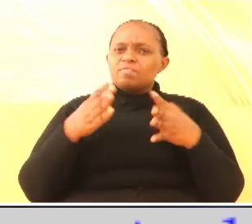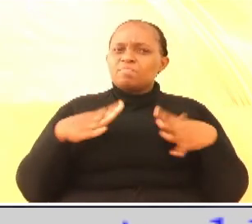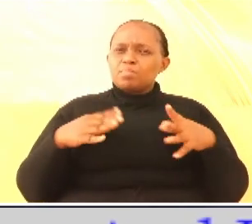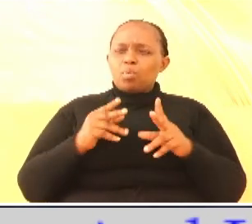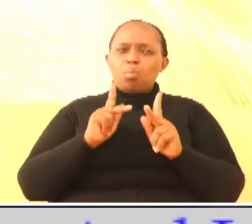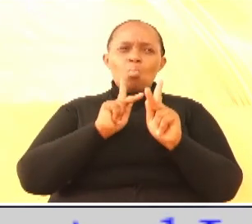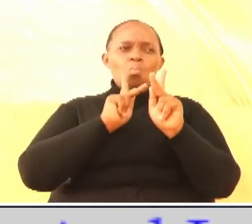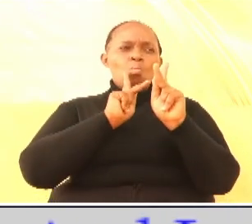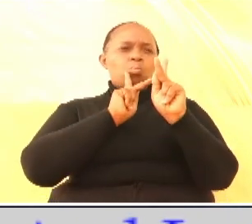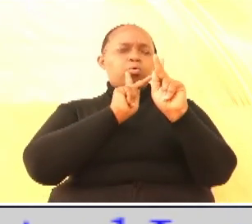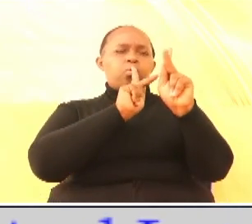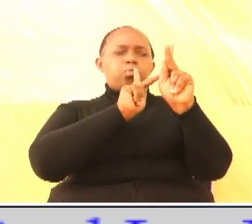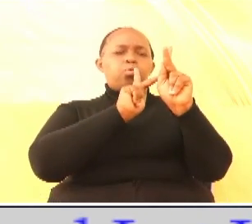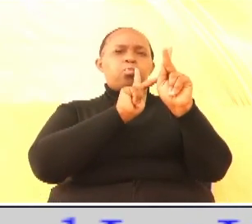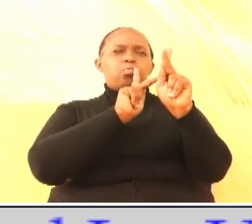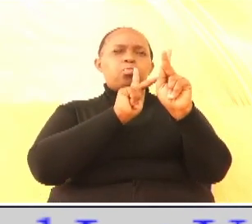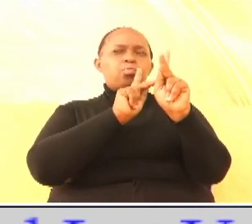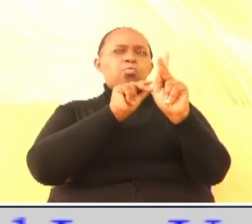ujirani.